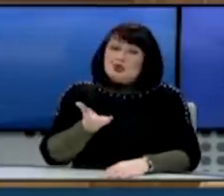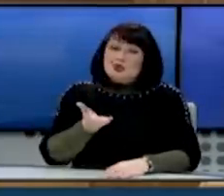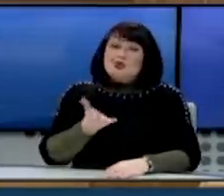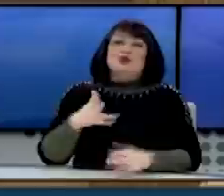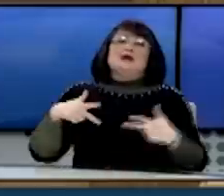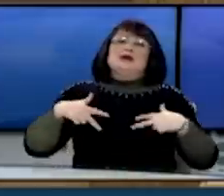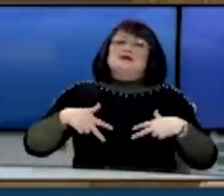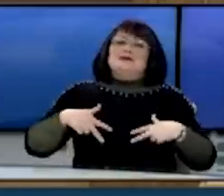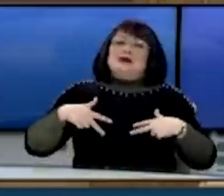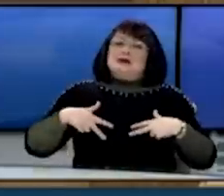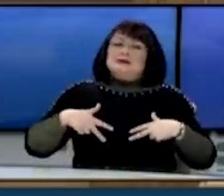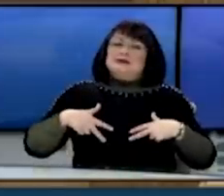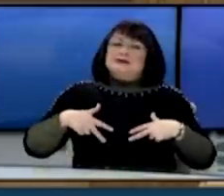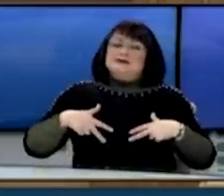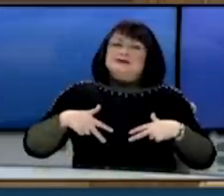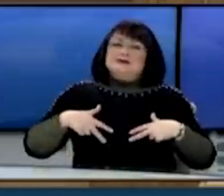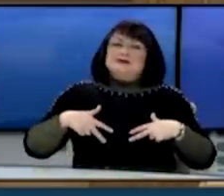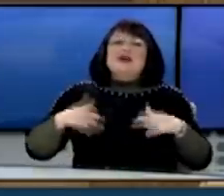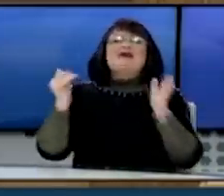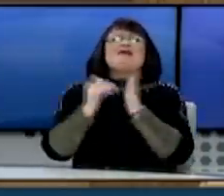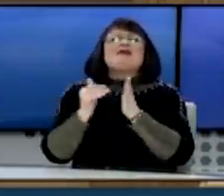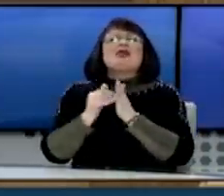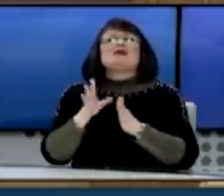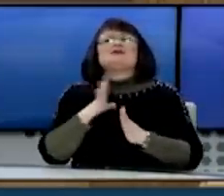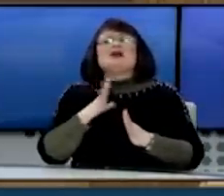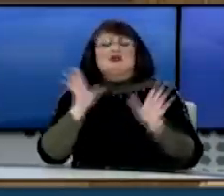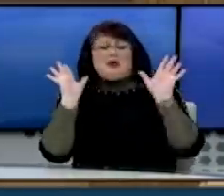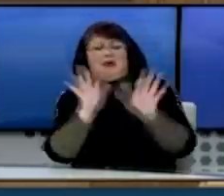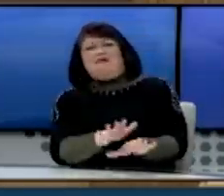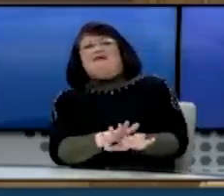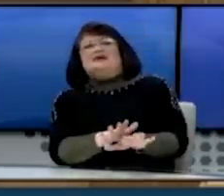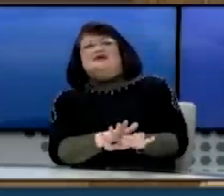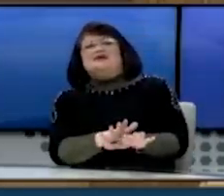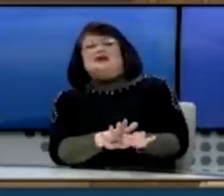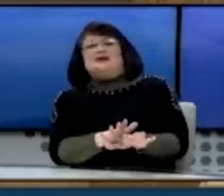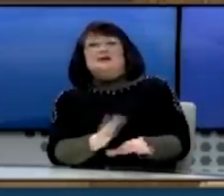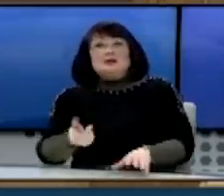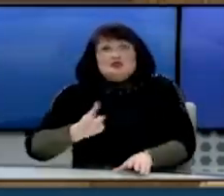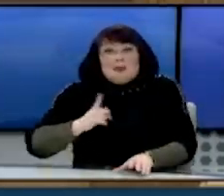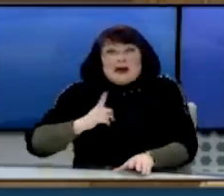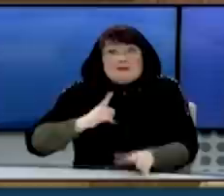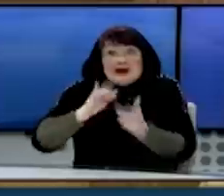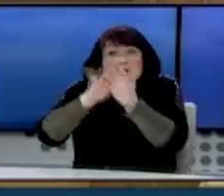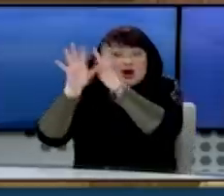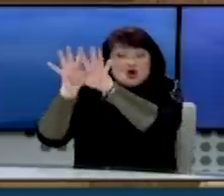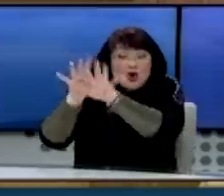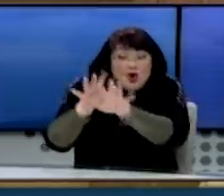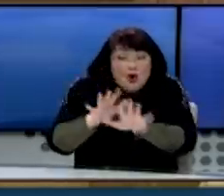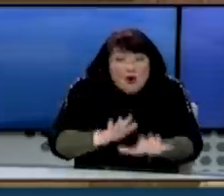που η κυβέρνηση τελικά άφησε χιλιάδες ανθρώπους στο έλεος μιας αναμενόμενης